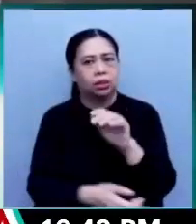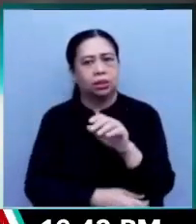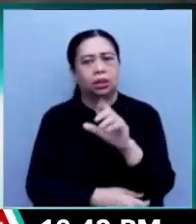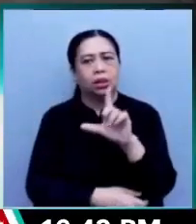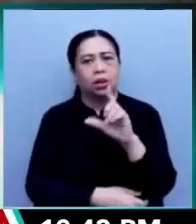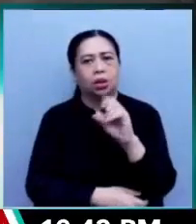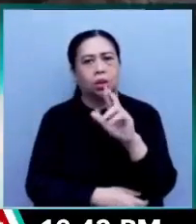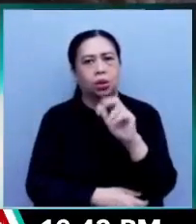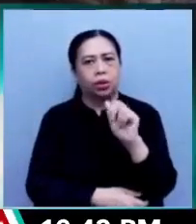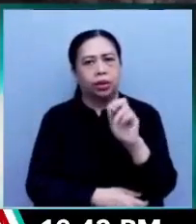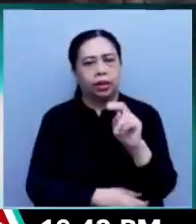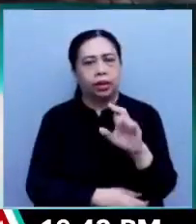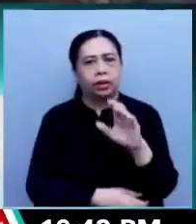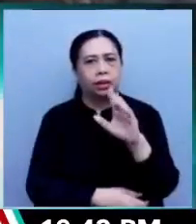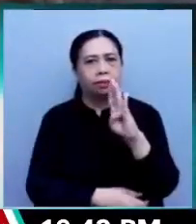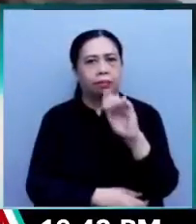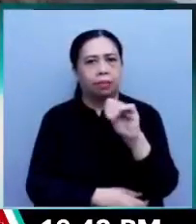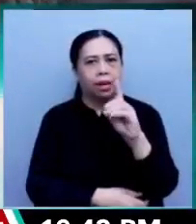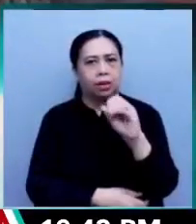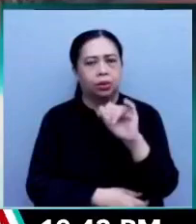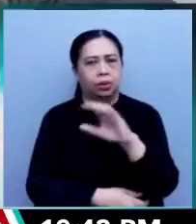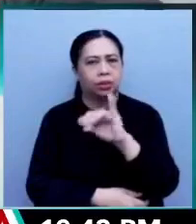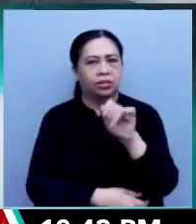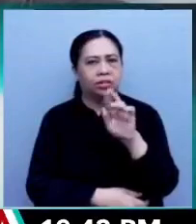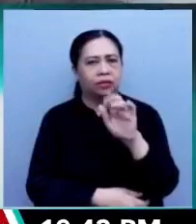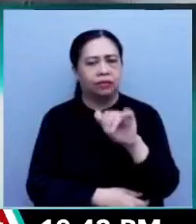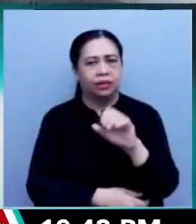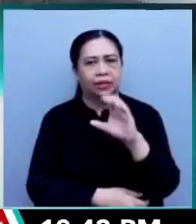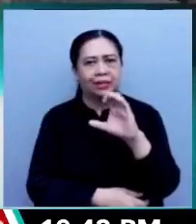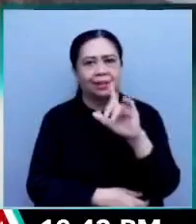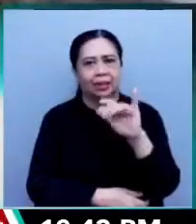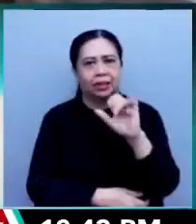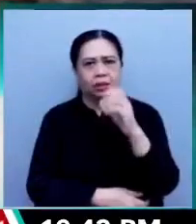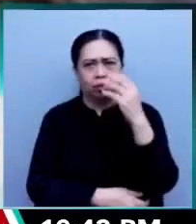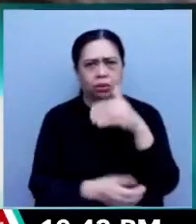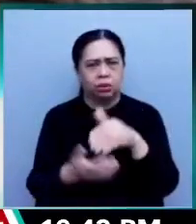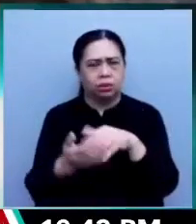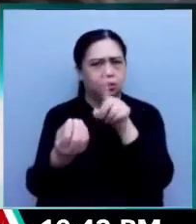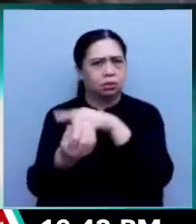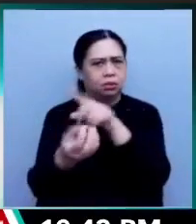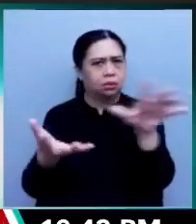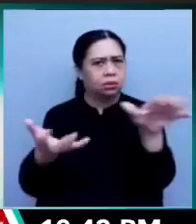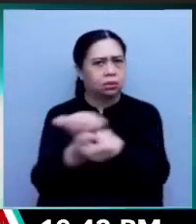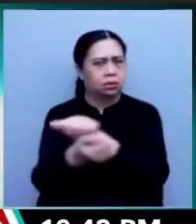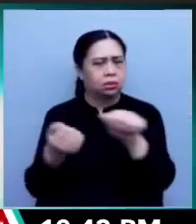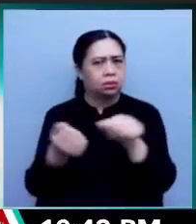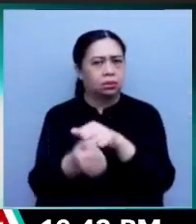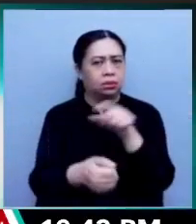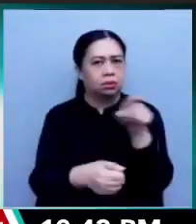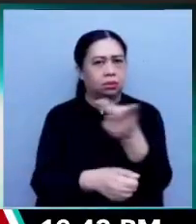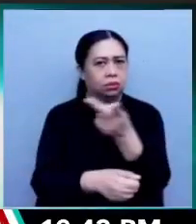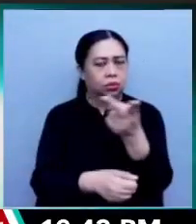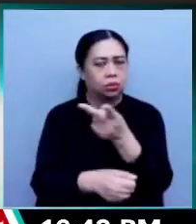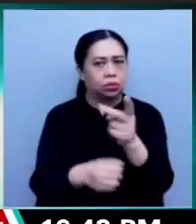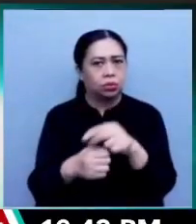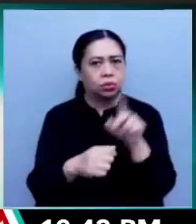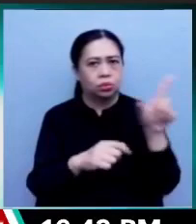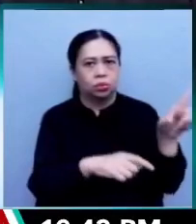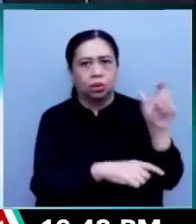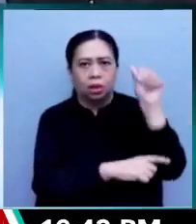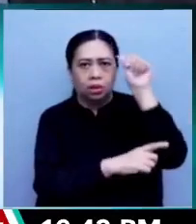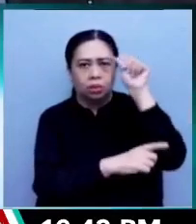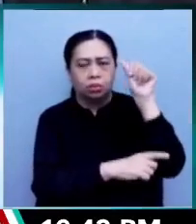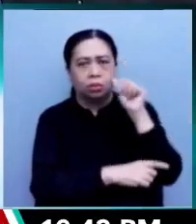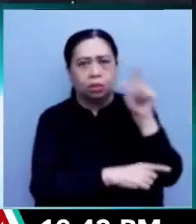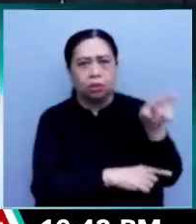Jeffrey Celis. Kaugnay ito sa umano'y serya na pag-atake at paninirang puri ni Badoy at Celis kay Araulio at kanyang